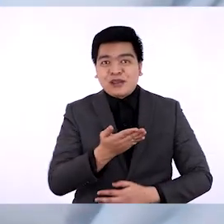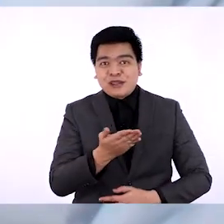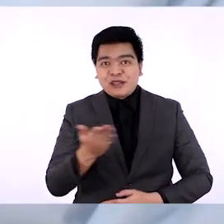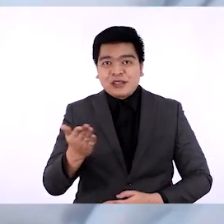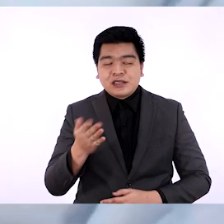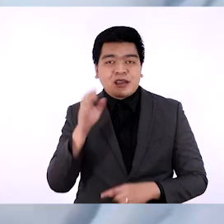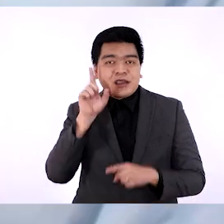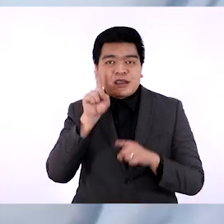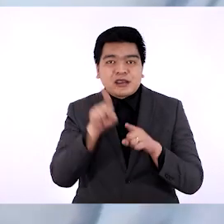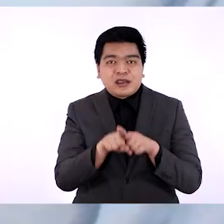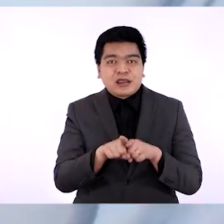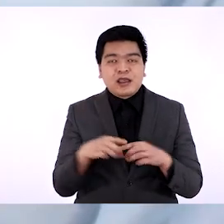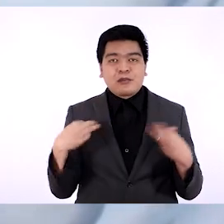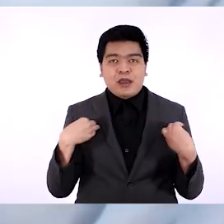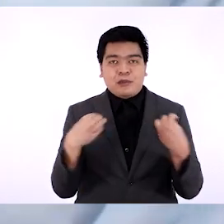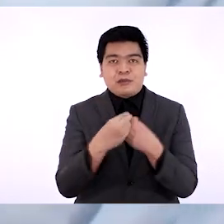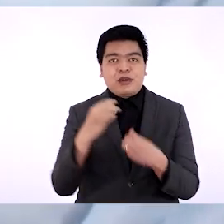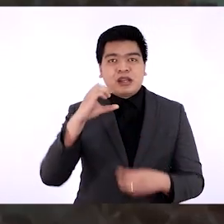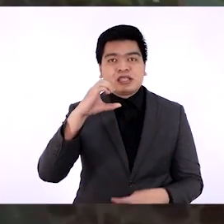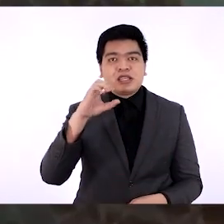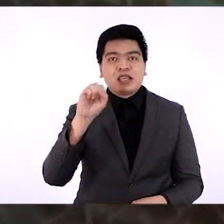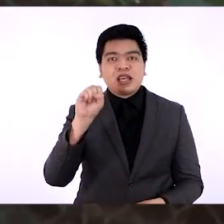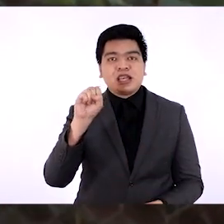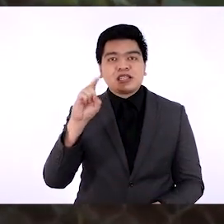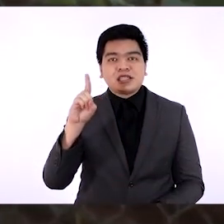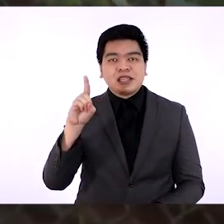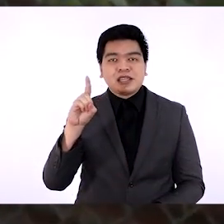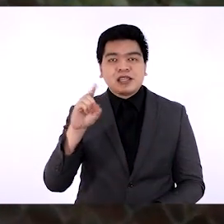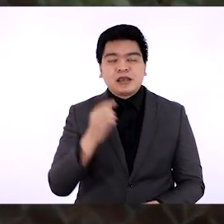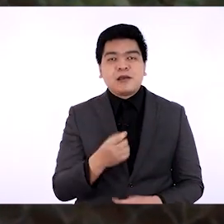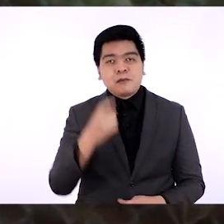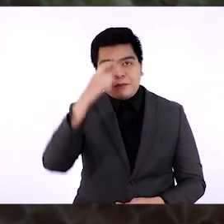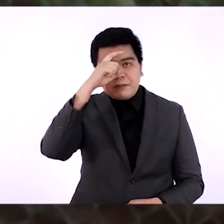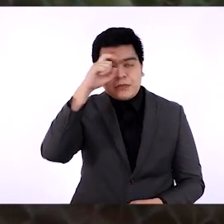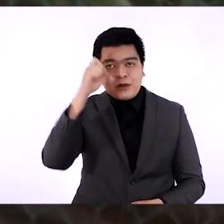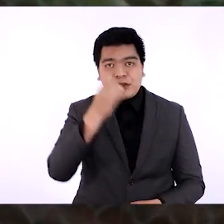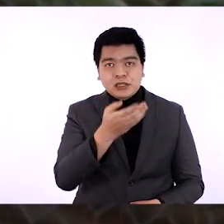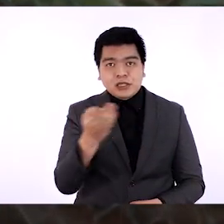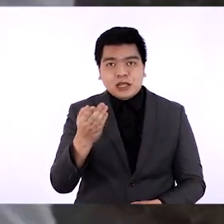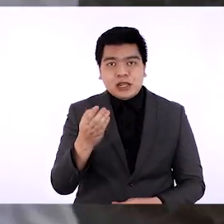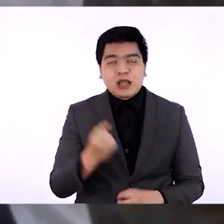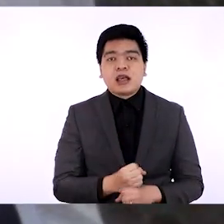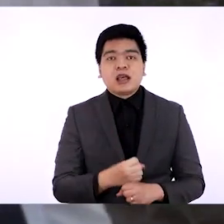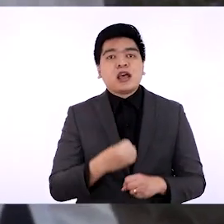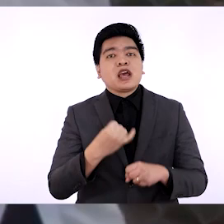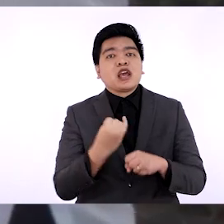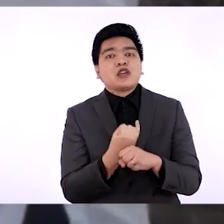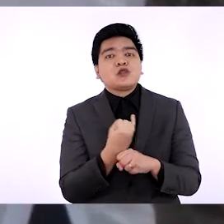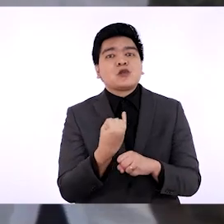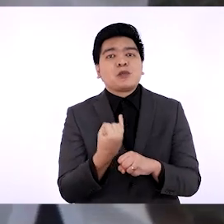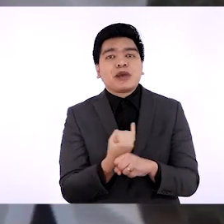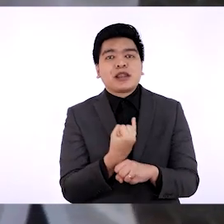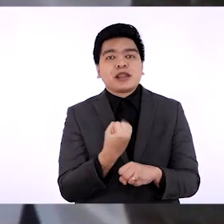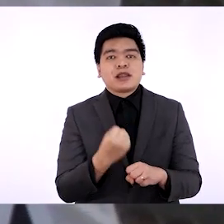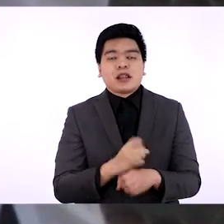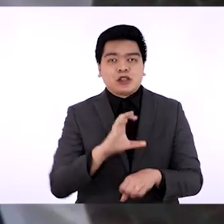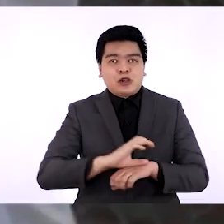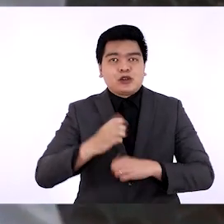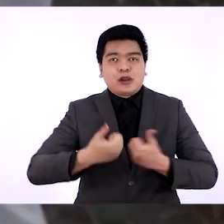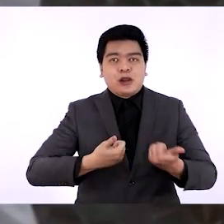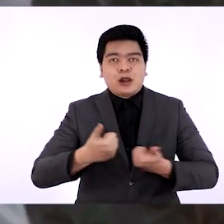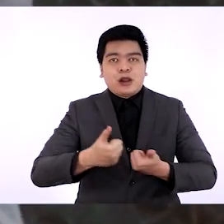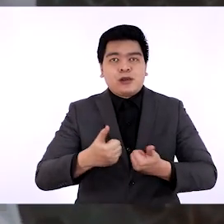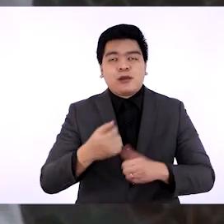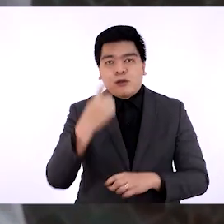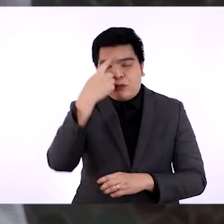din ang mga kapatid nating nasa Christian Society for the Deaf dahil sila ang naging kasangkapan ng pamamahala ng iglesia